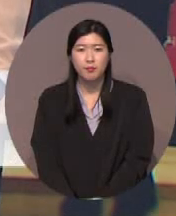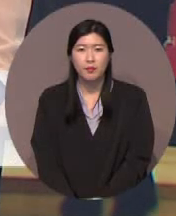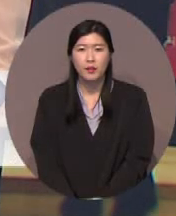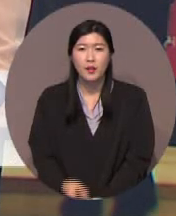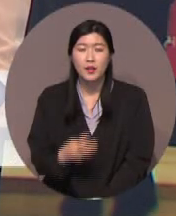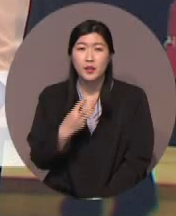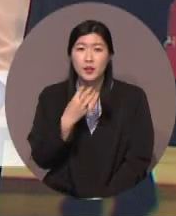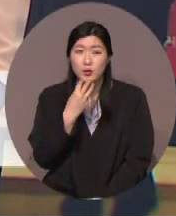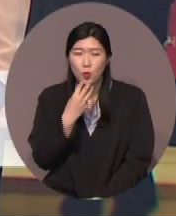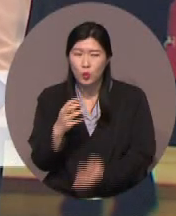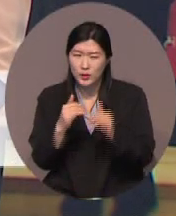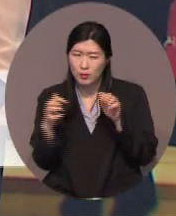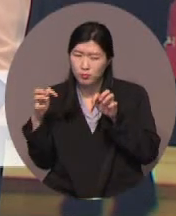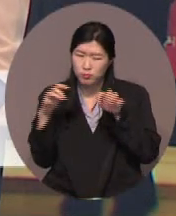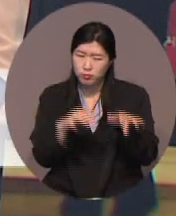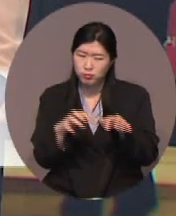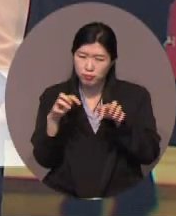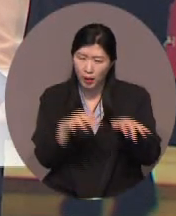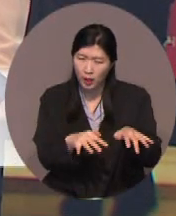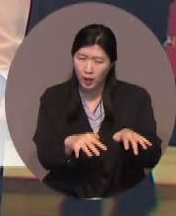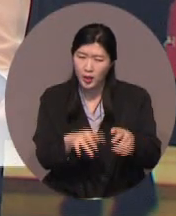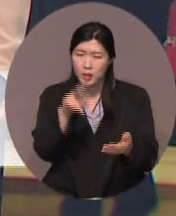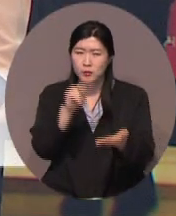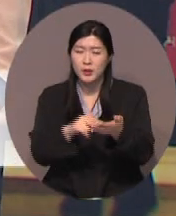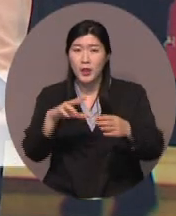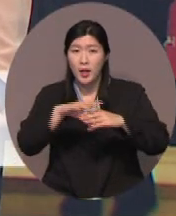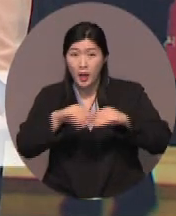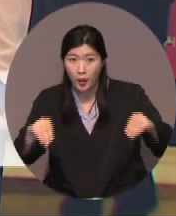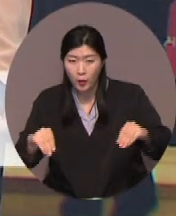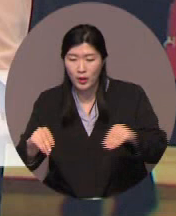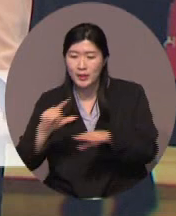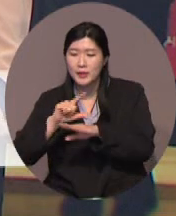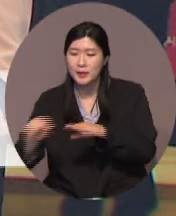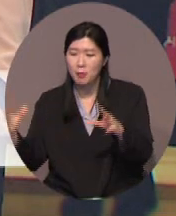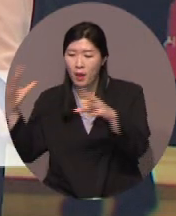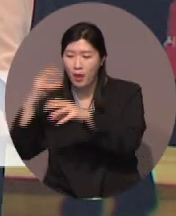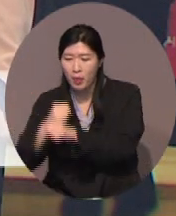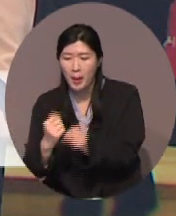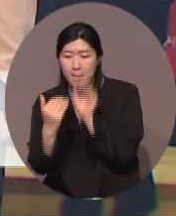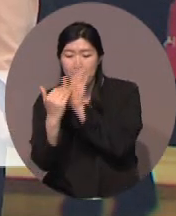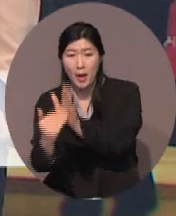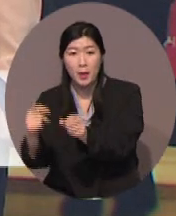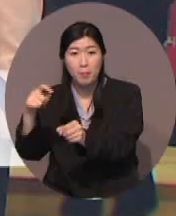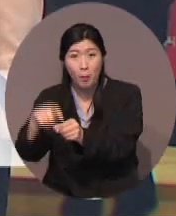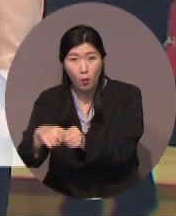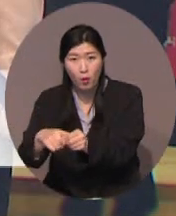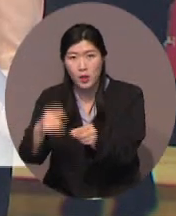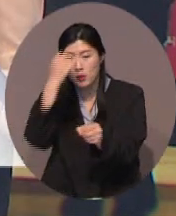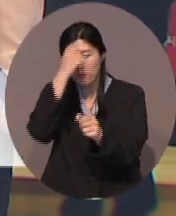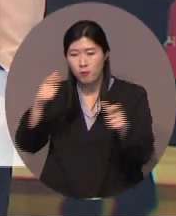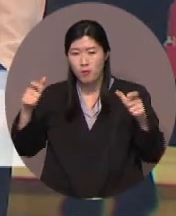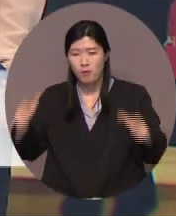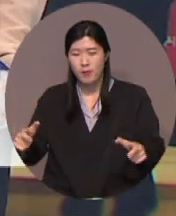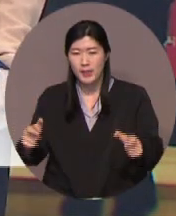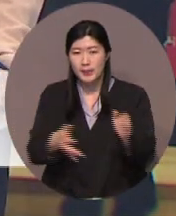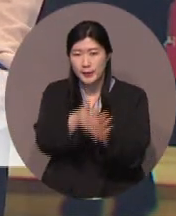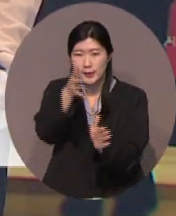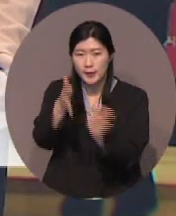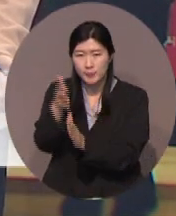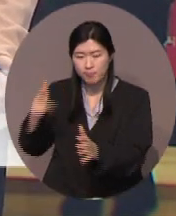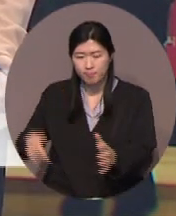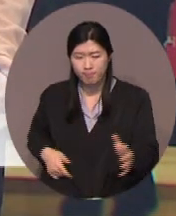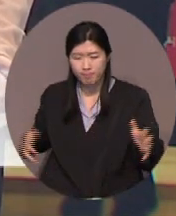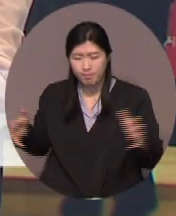수도권 집중에 따른 불균형을 해소하고 지방 소멸을 막기 위해 충청권 4개 시도가 충청권